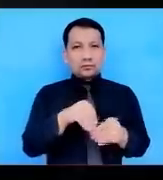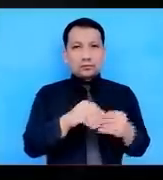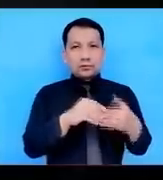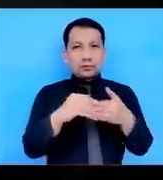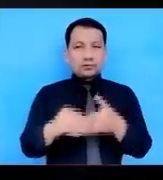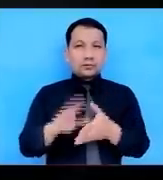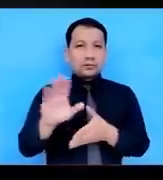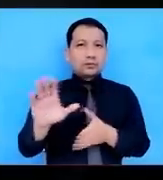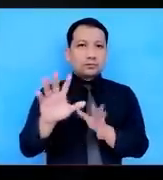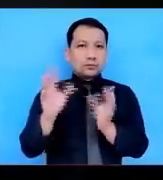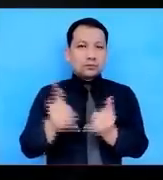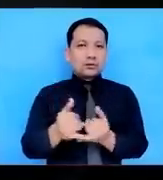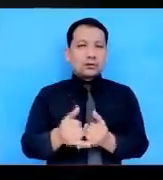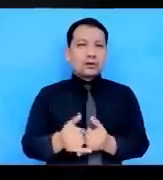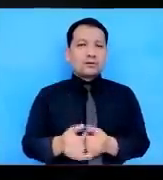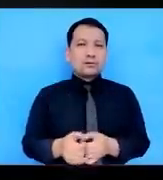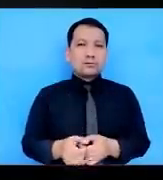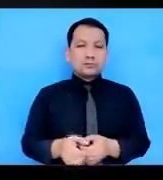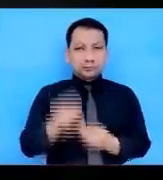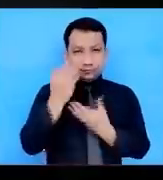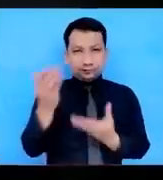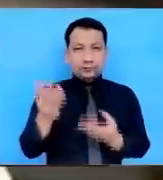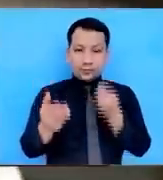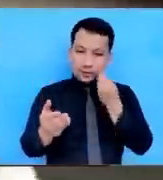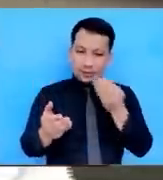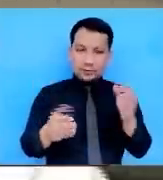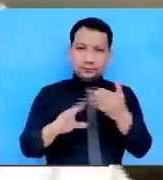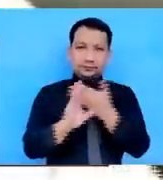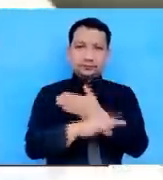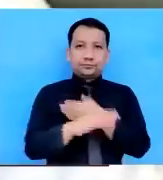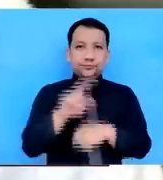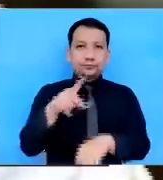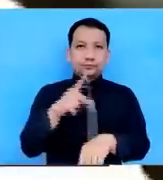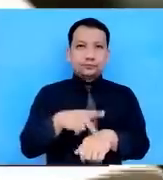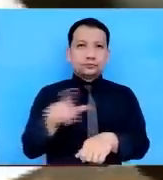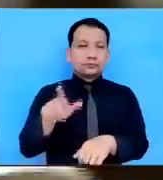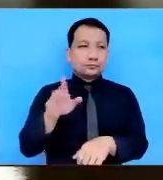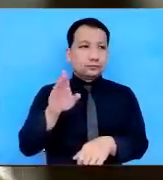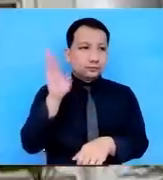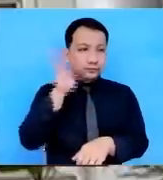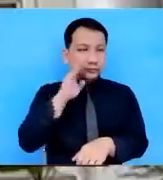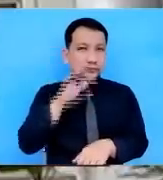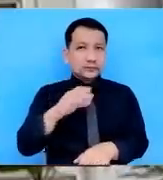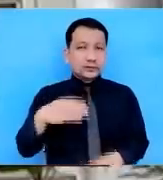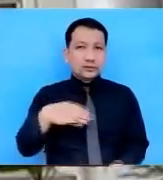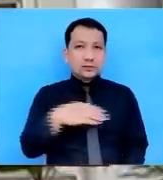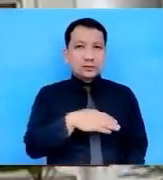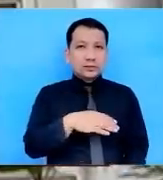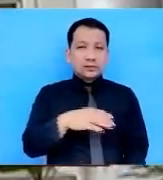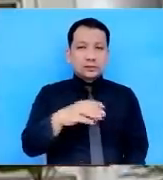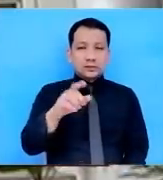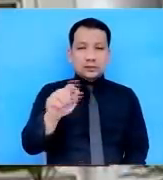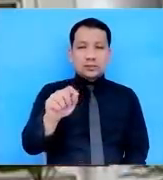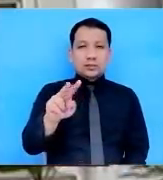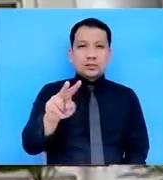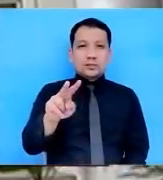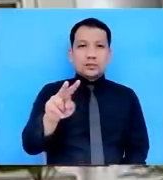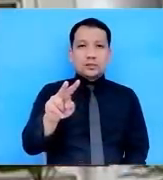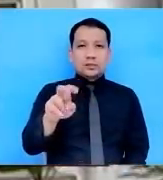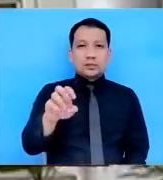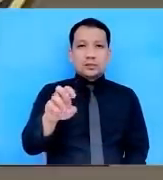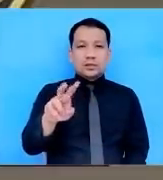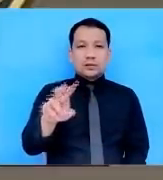kumpanya. Pero hinikayat na niyang umuwi sa Pilipinas ang kapatid niyang si Congressman Arnulfo Tebes. Kahapon pinangalanan ng DOJ